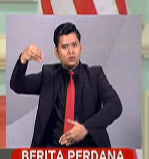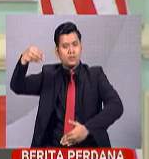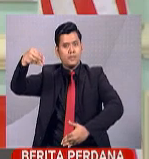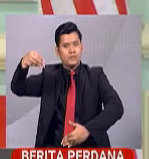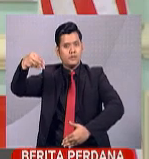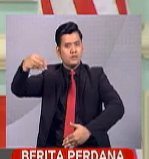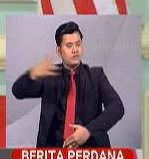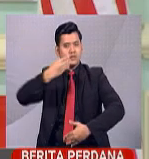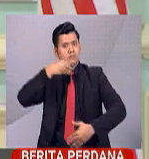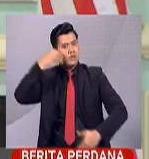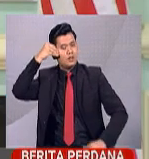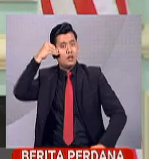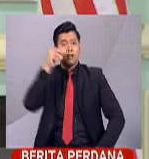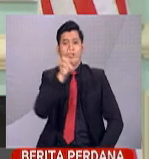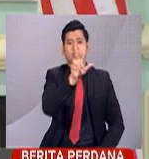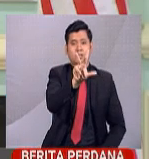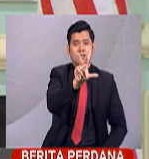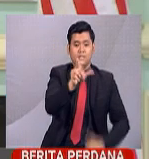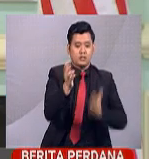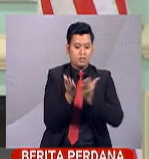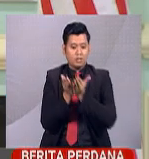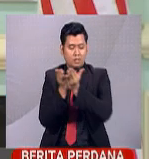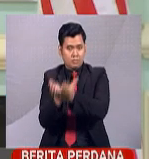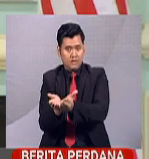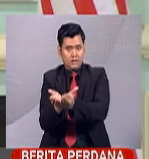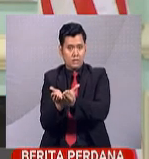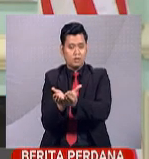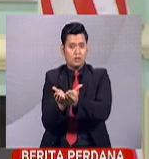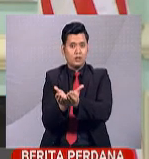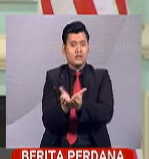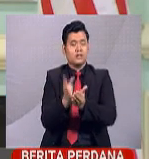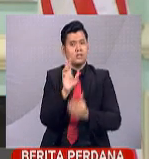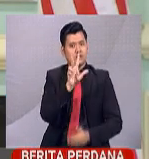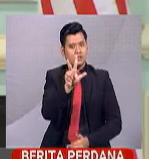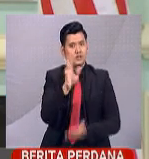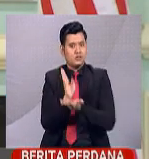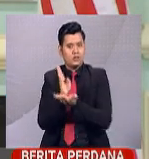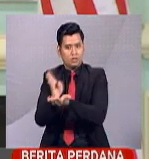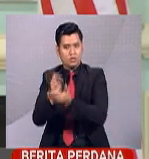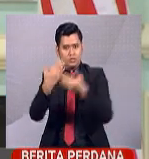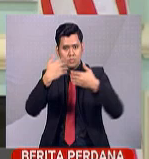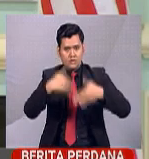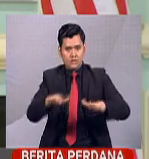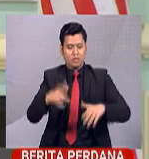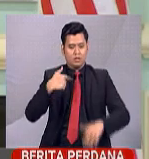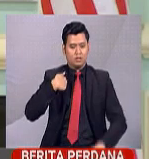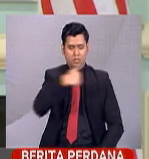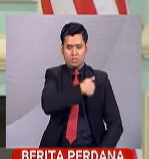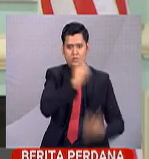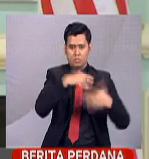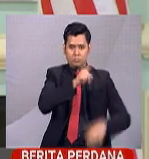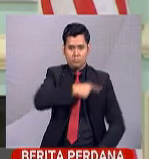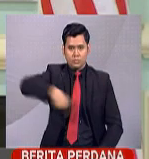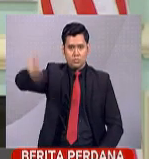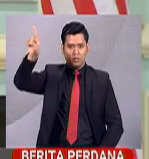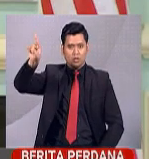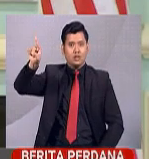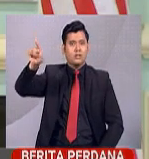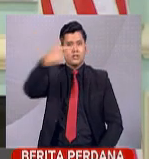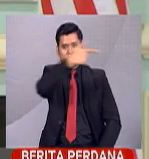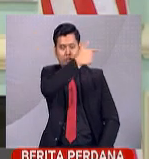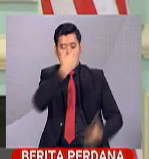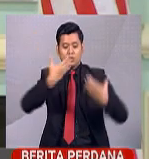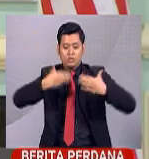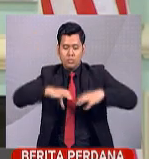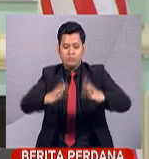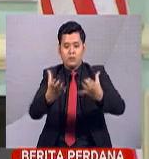termasuklah 3 tekong dan juga 3 kapal yang diusir kerana cuba merentasi sempadan negara kita.